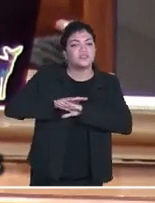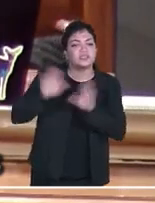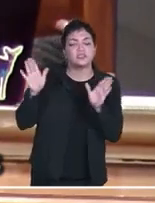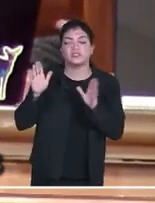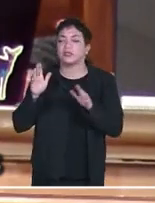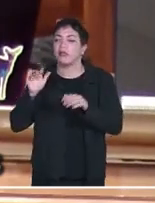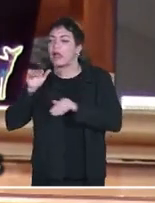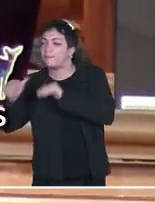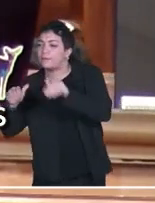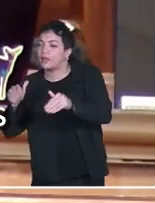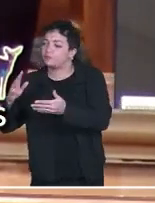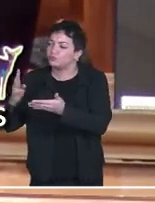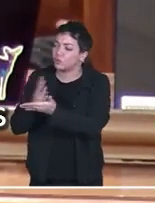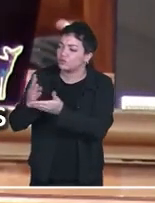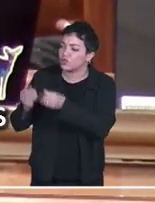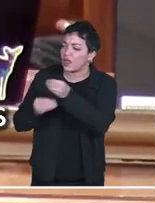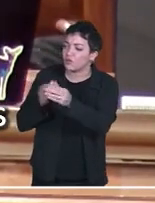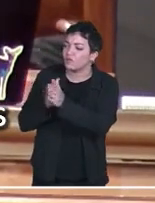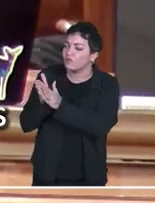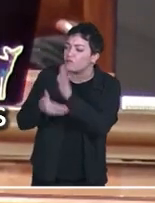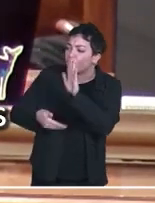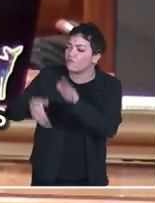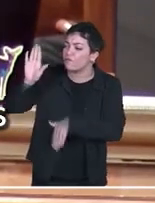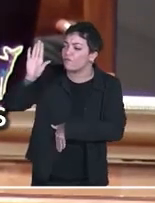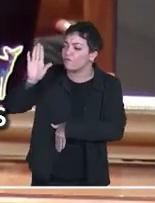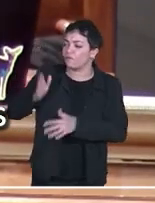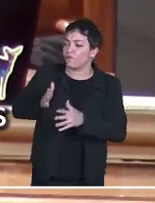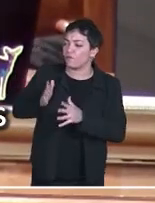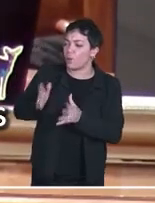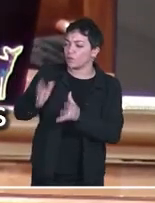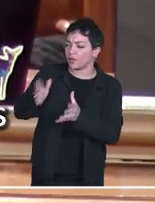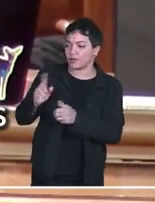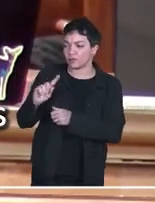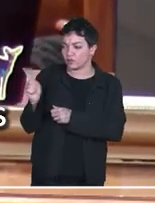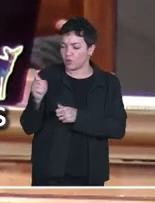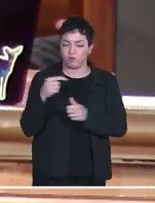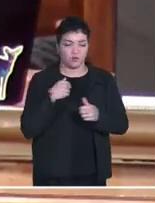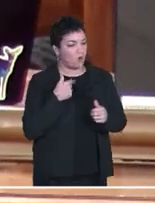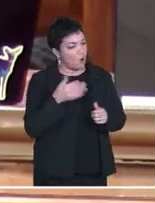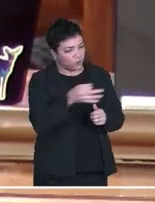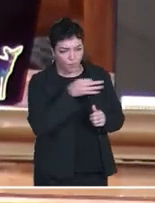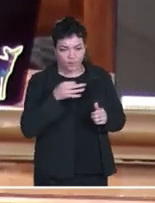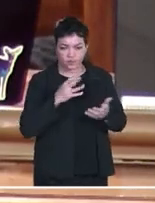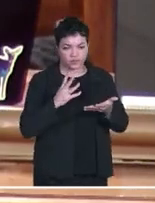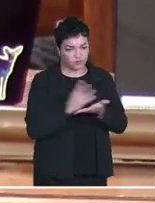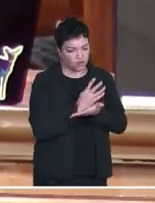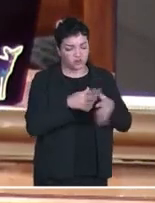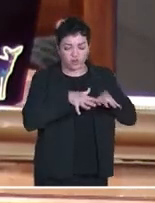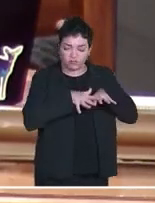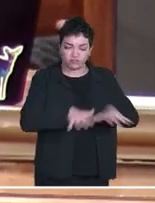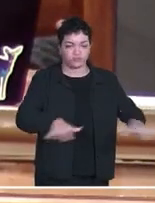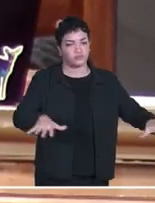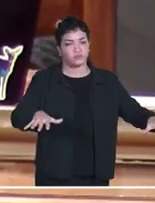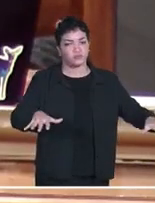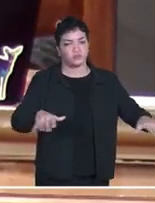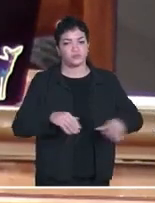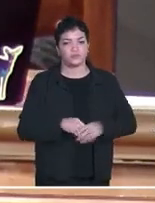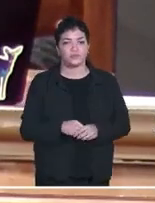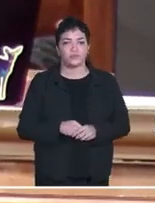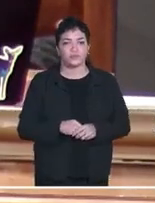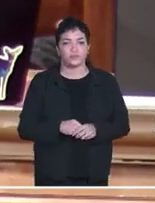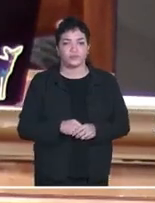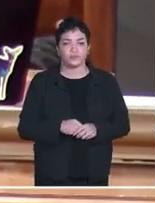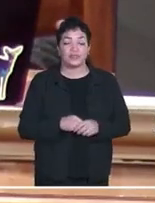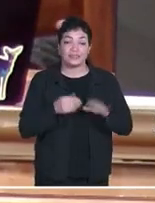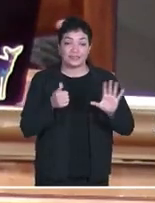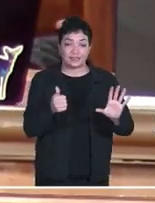Nous systématisons le programme à l'ensemble de nos écoles et de nos crèches. Innover avec les 6 micro-forêts que nous